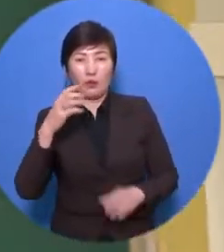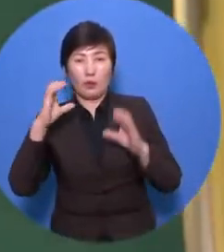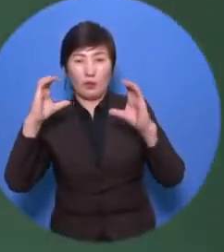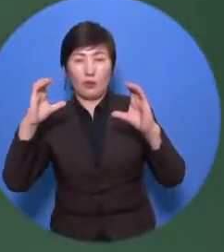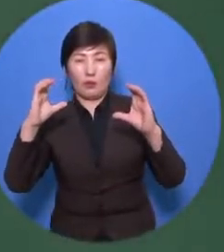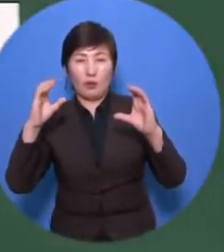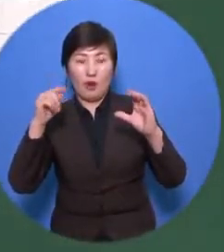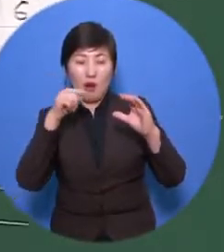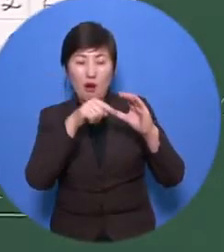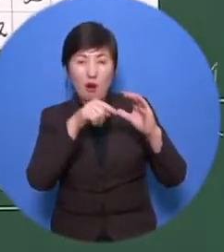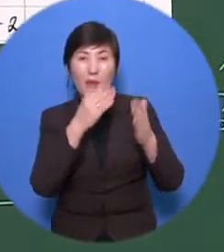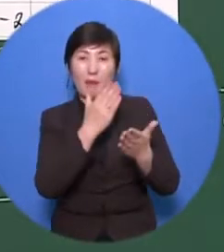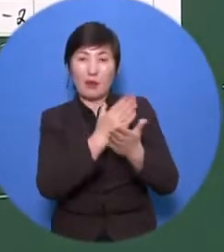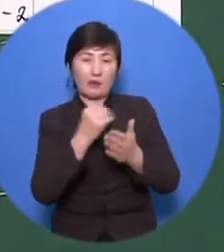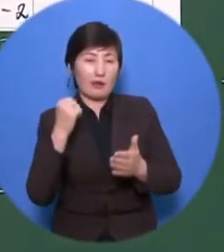орших уу гэдгийг бид нэр